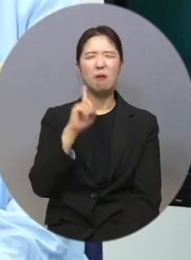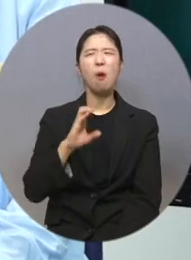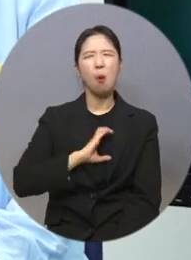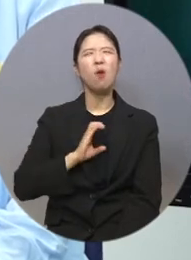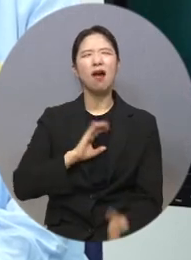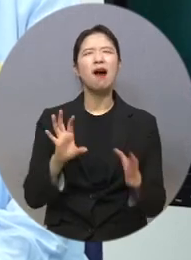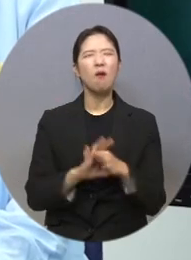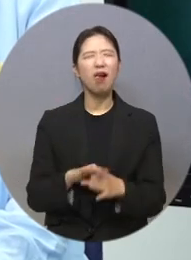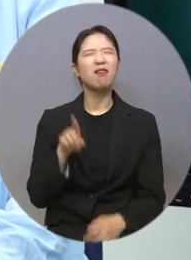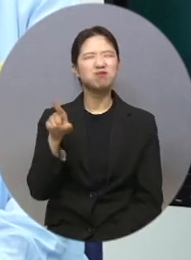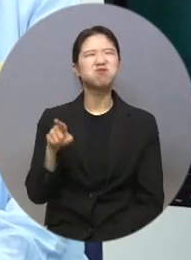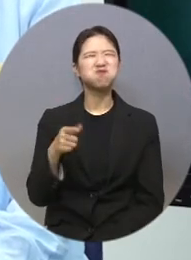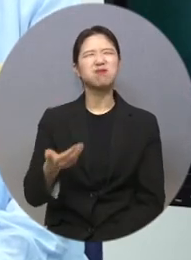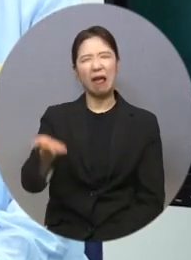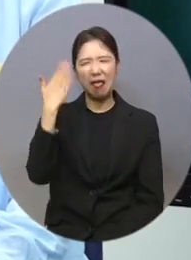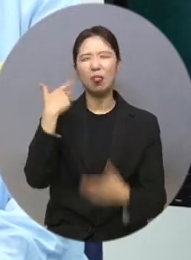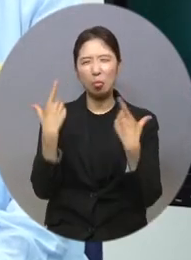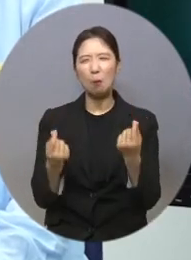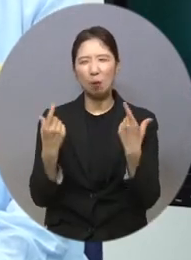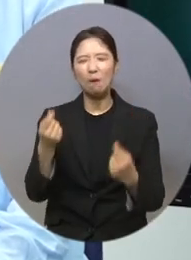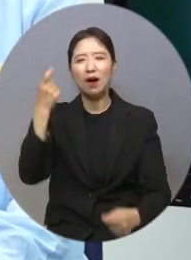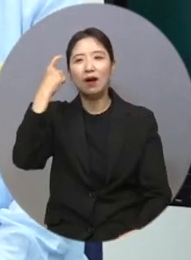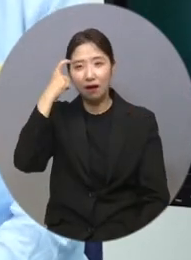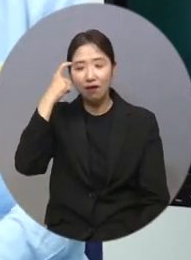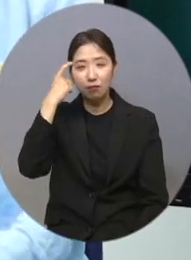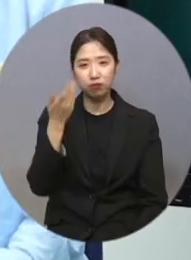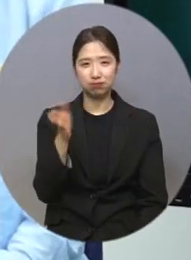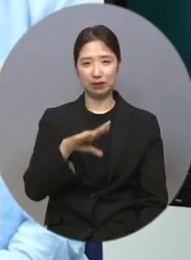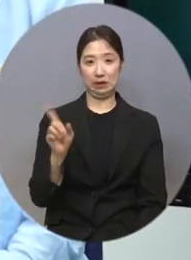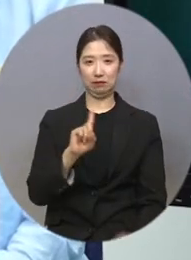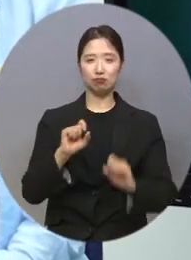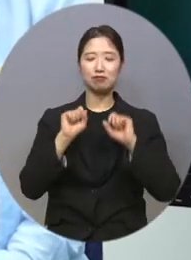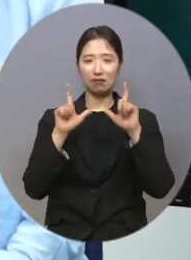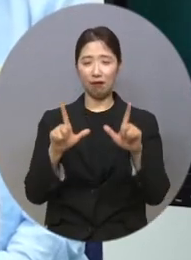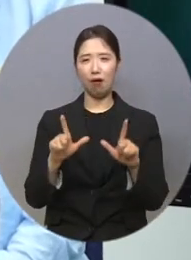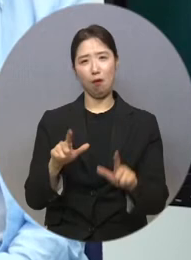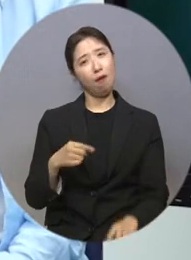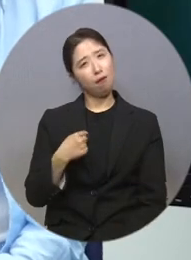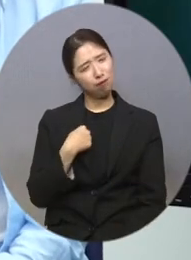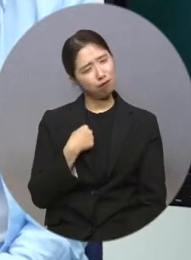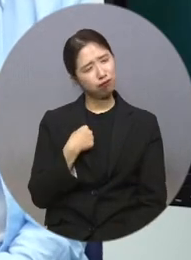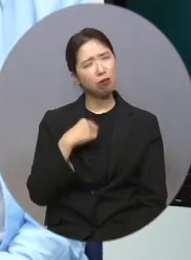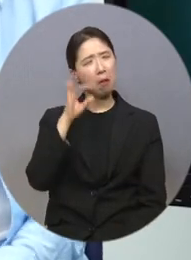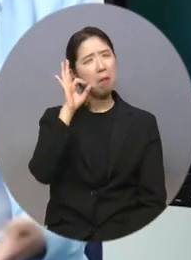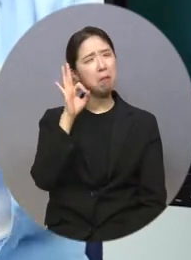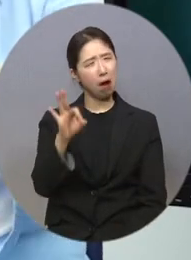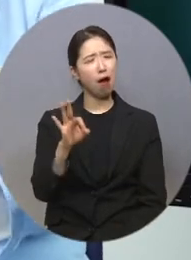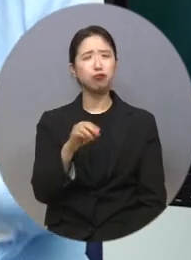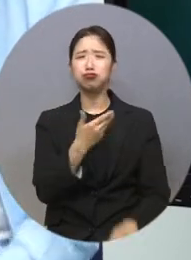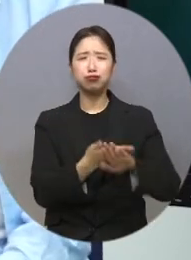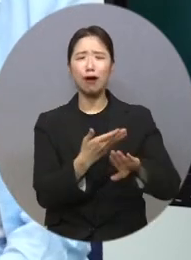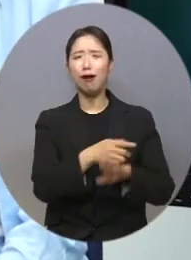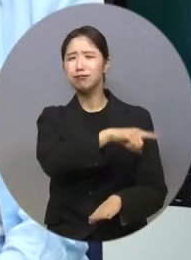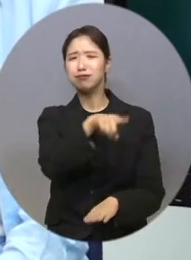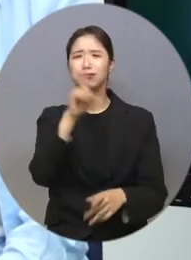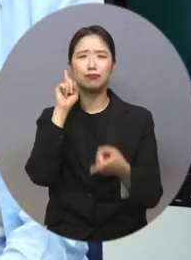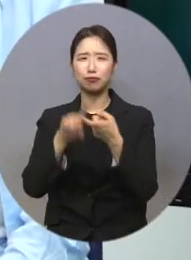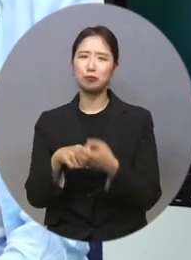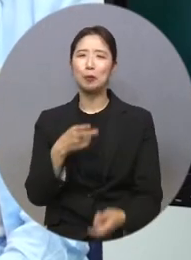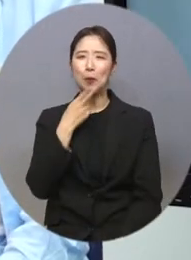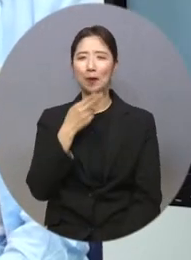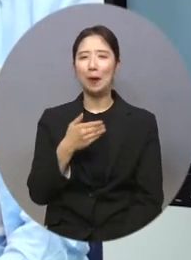뻔하지. 그런데 어느 날 이거 내가 안 보면 누가 보겠어? 누가 보겠어? 네. 다른 사람 이렇게 상